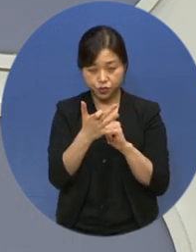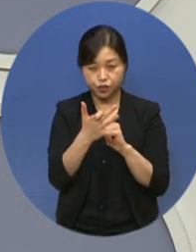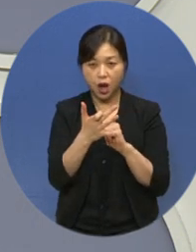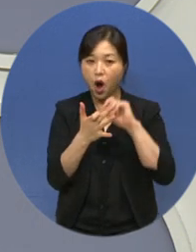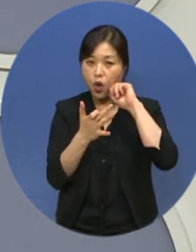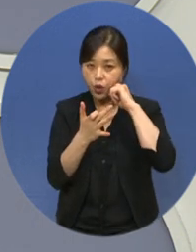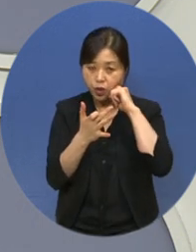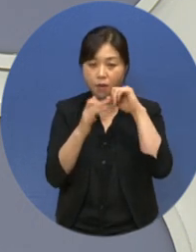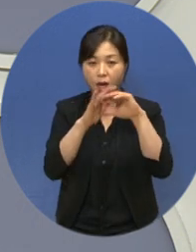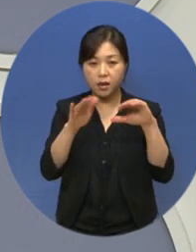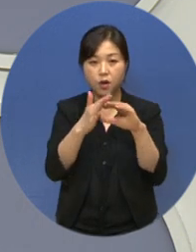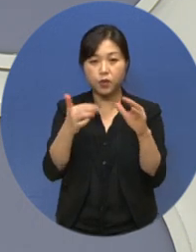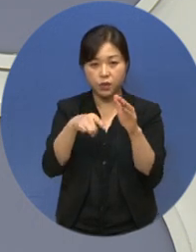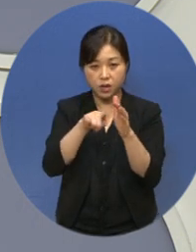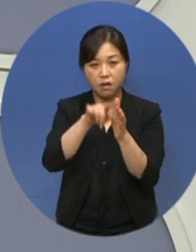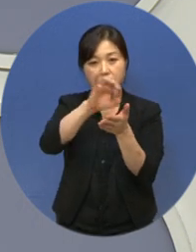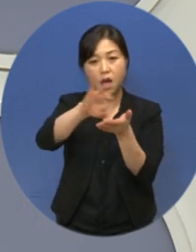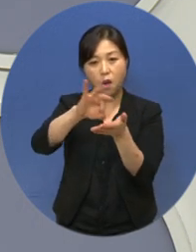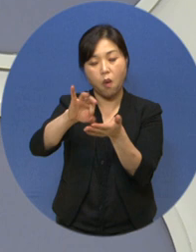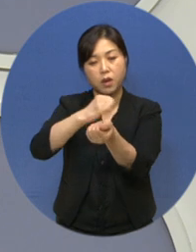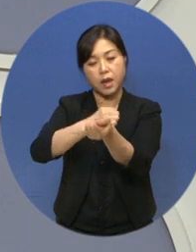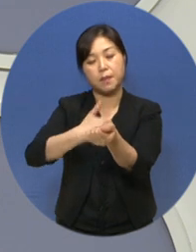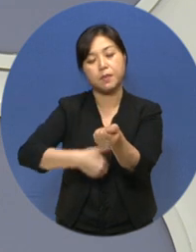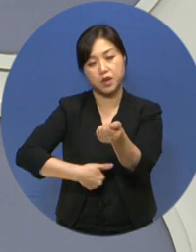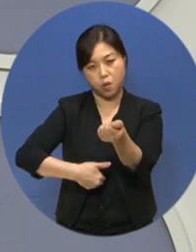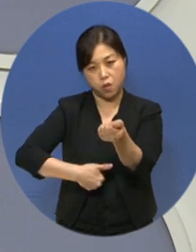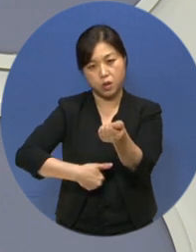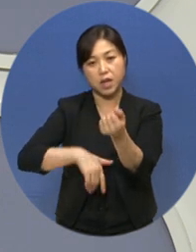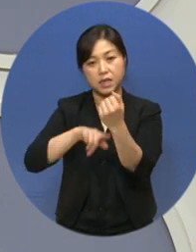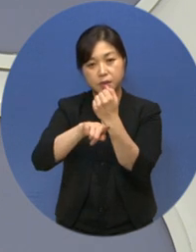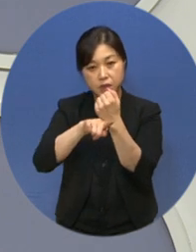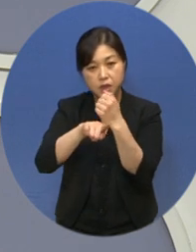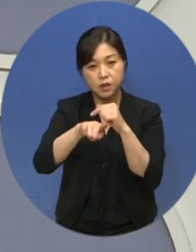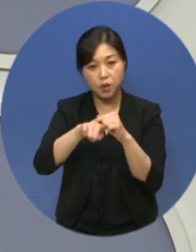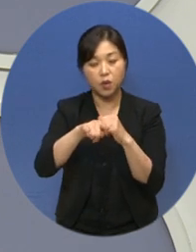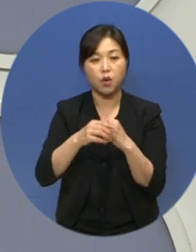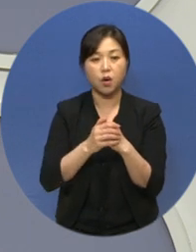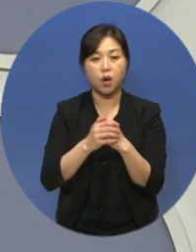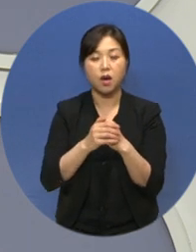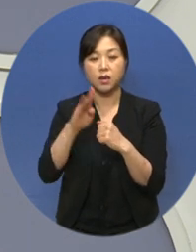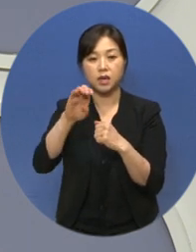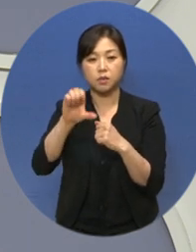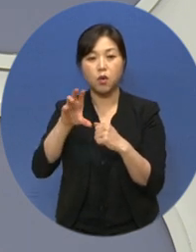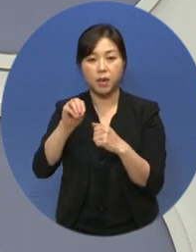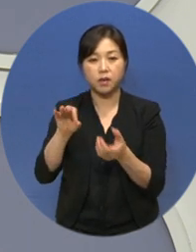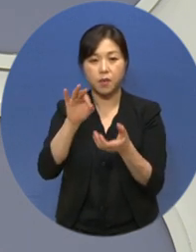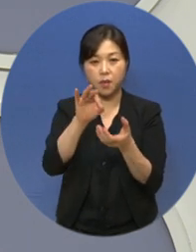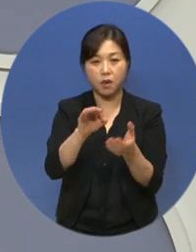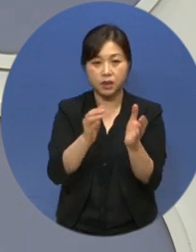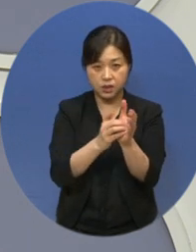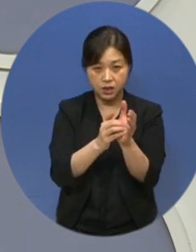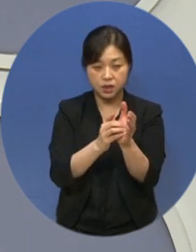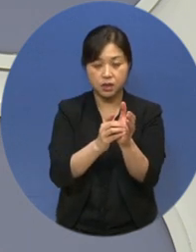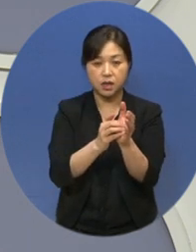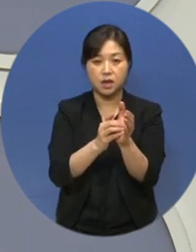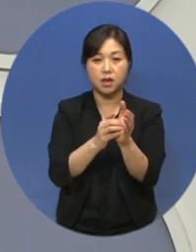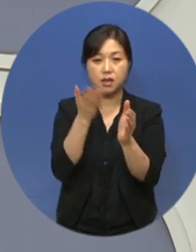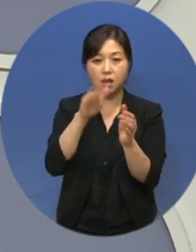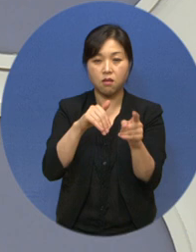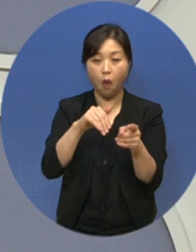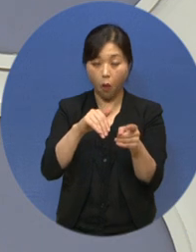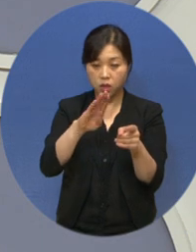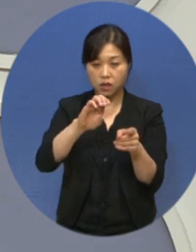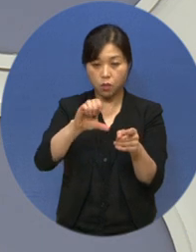유용하게 활용 하셔라 라는 뜻을 잡아서 일부 45 말을 지급 했는데 그것도 아주 피부에 아 답게 도는